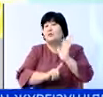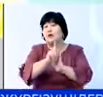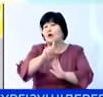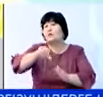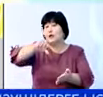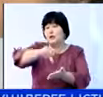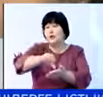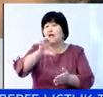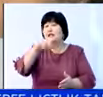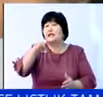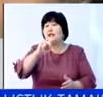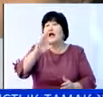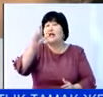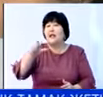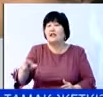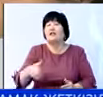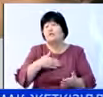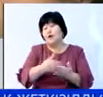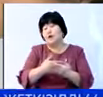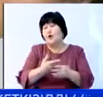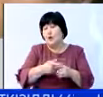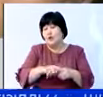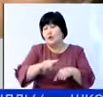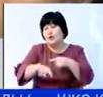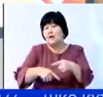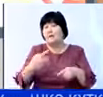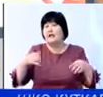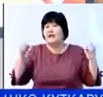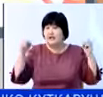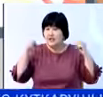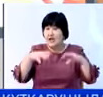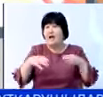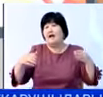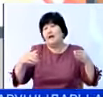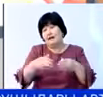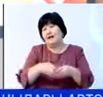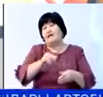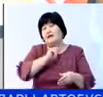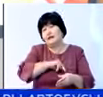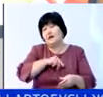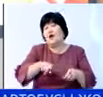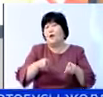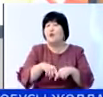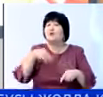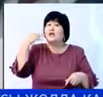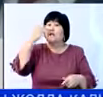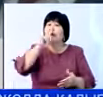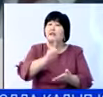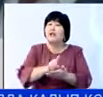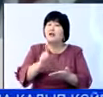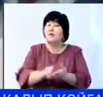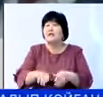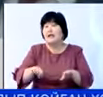қосу. Сырдариялық белсенділер осы кезге дейінде бір жағадан бас, бір жеңнен қол шығарып, осындай мақсат міндеттерді